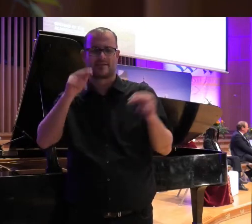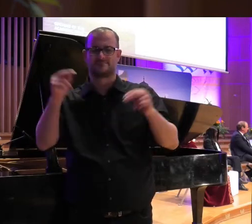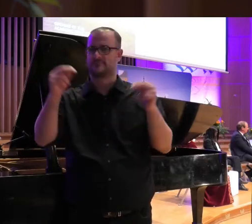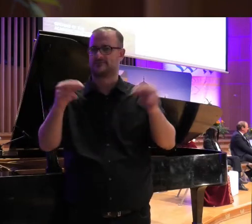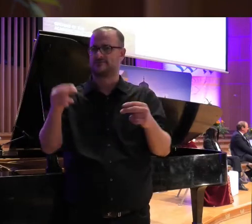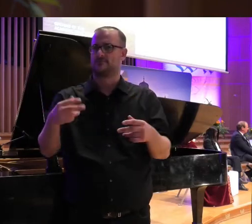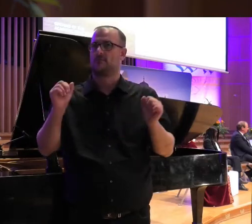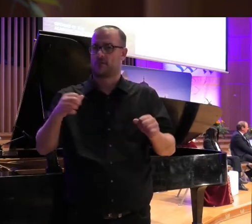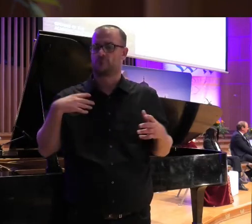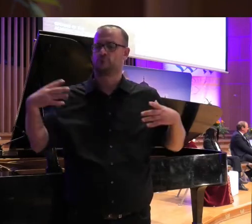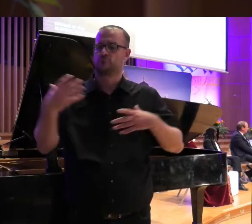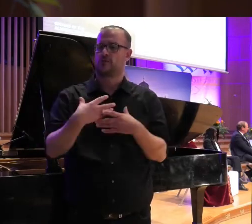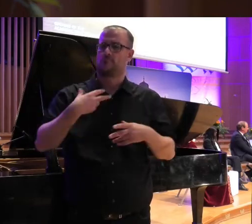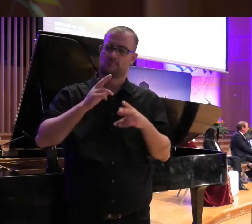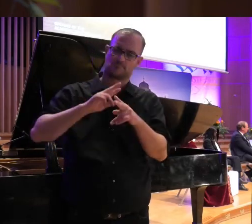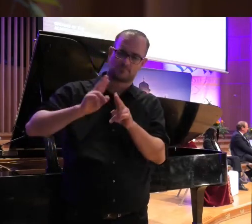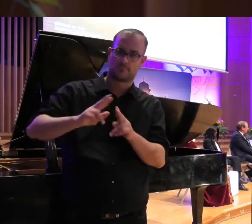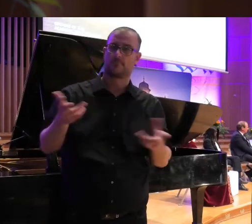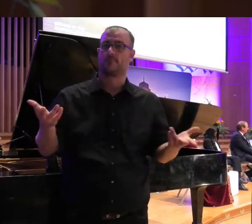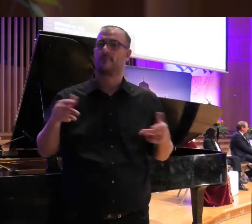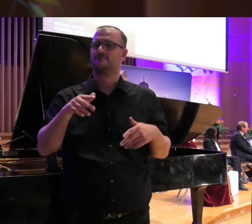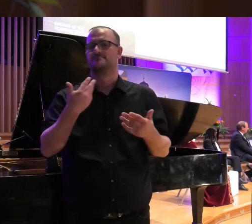aus gemeinsam bearbeitet werden. Und in dem